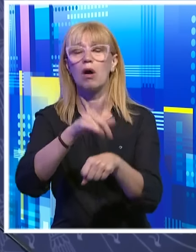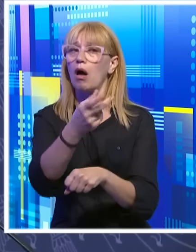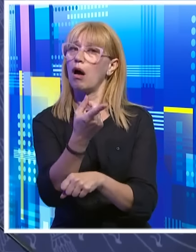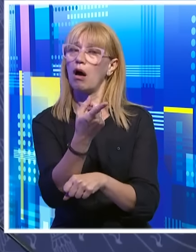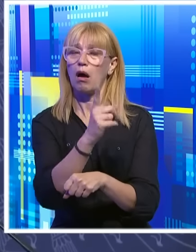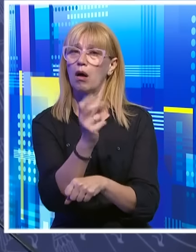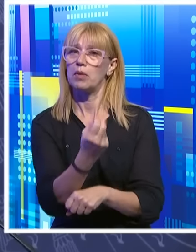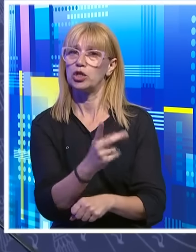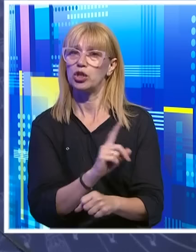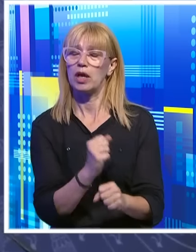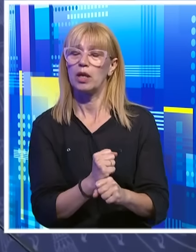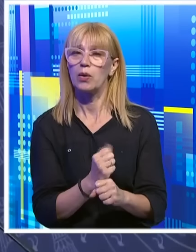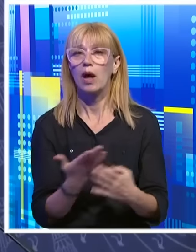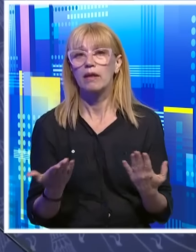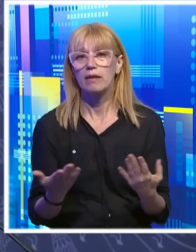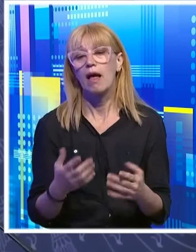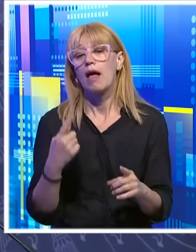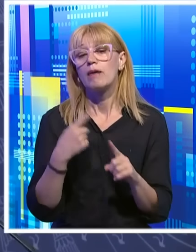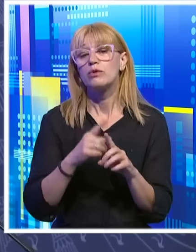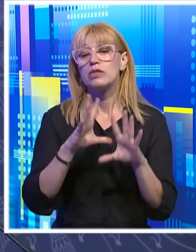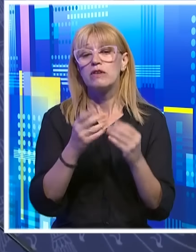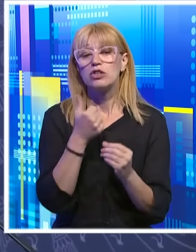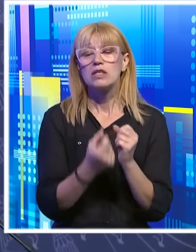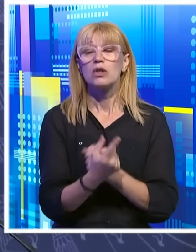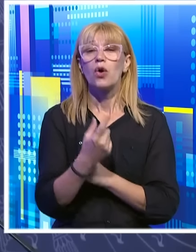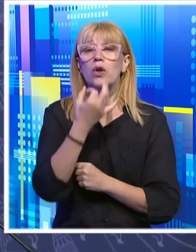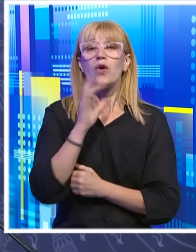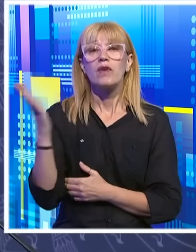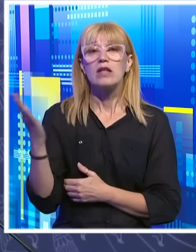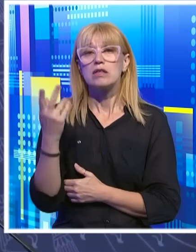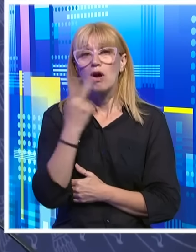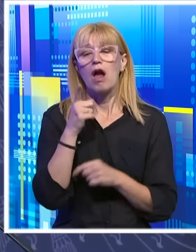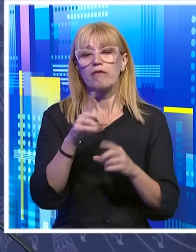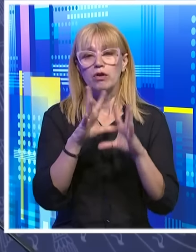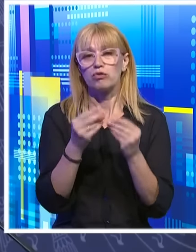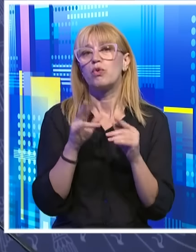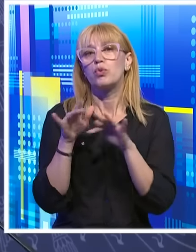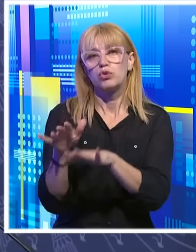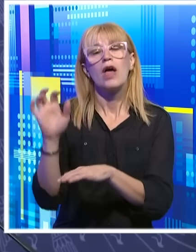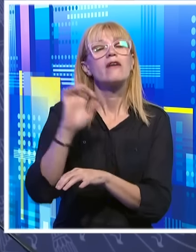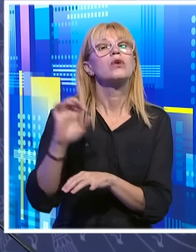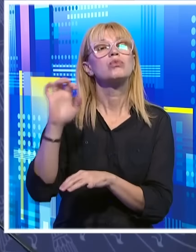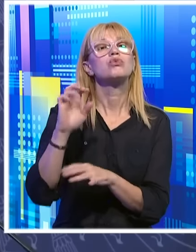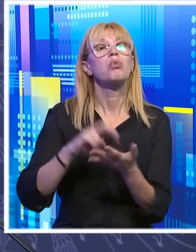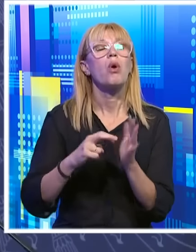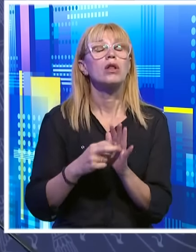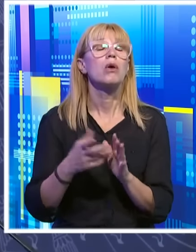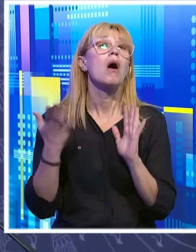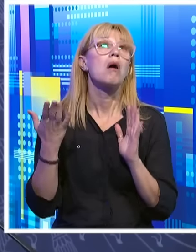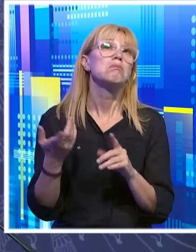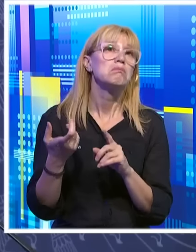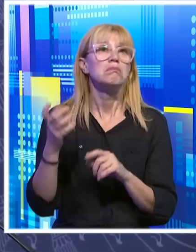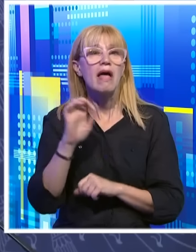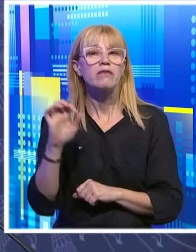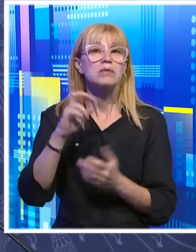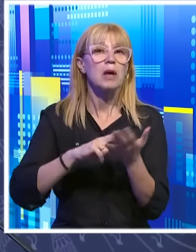I svakako da sve ono što se zbiva u Francuskoj ima i tekako efekta na evropsku politiku. Što se evropske politike tiče, očekujem povoljniju situaciju